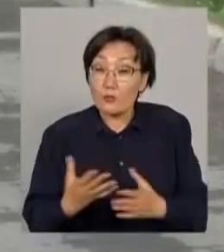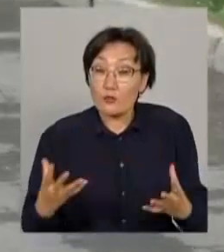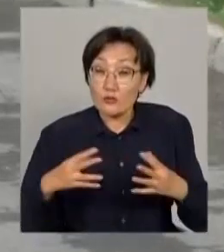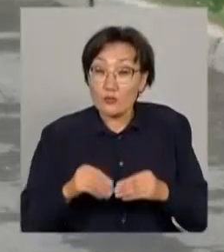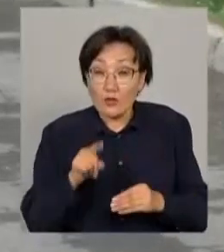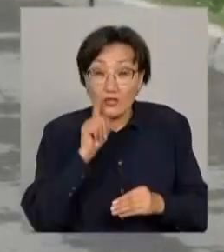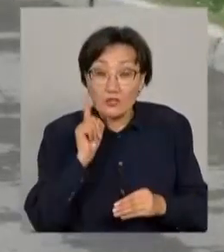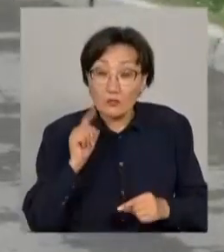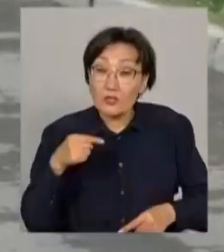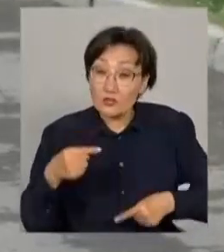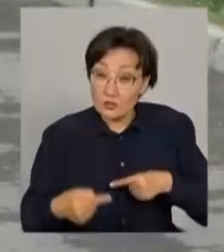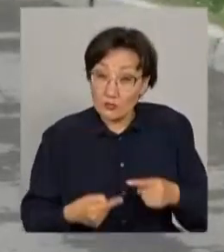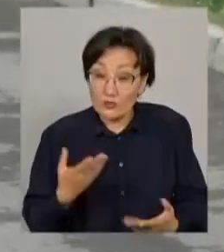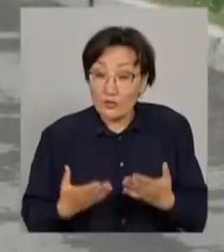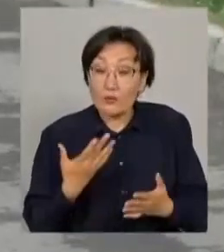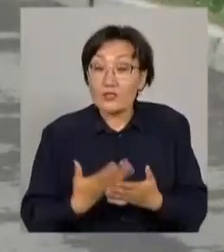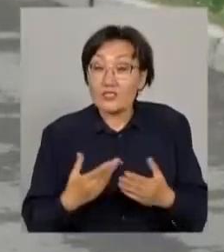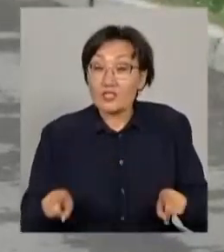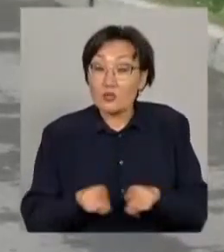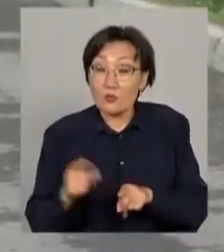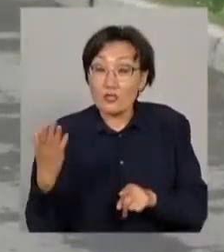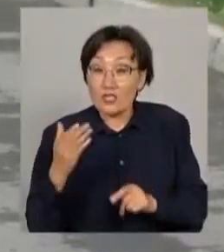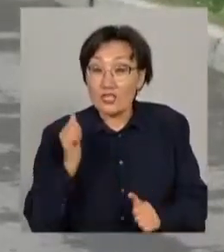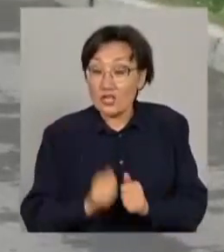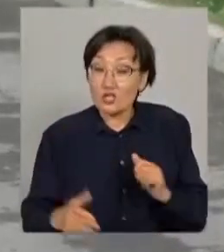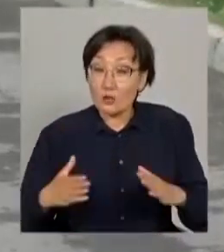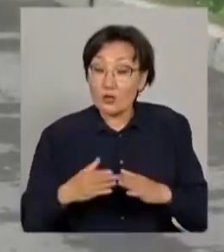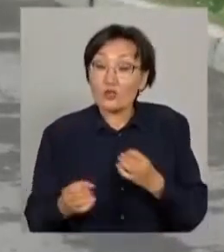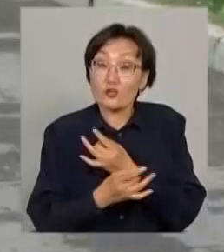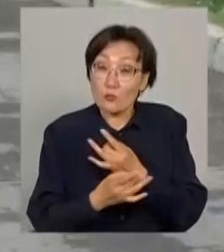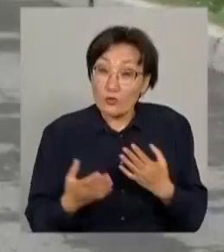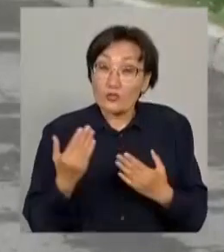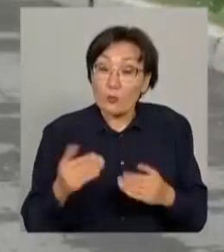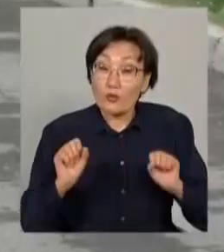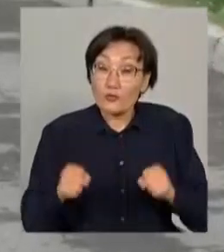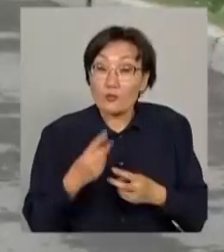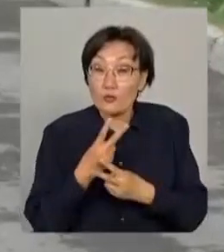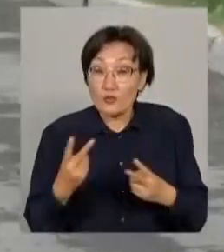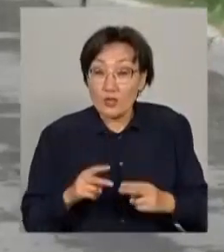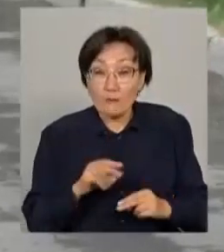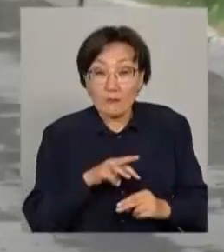ним молодое поколение. Если показывать такие фильмы в каждом доме культуры, то его смогут увидеть миллионы.